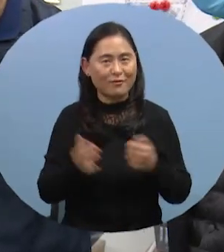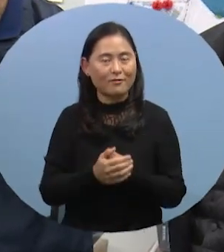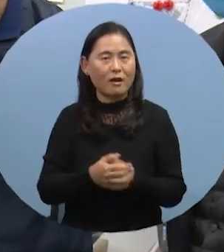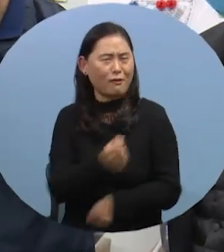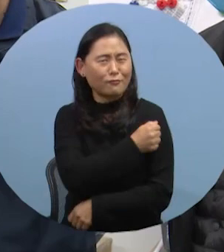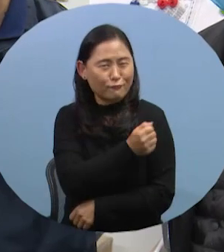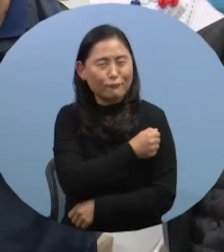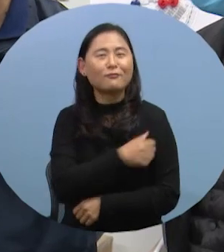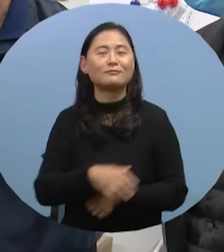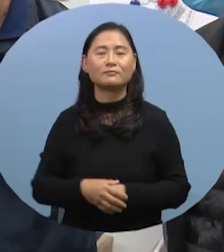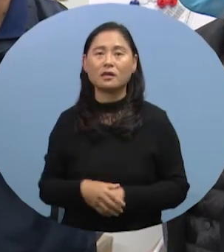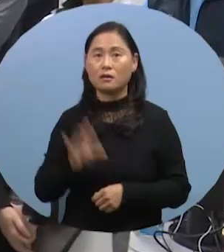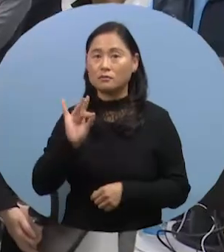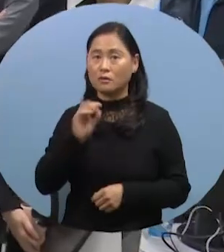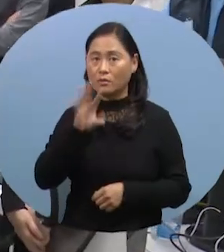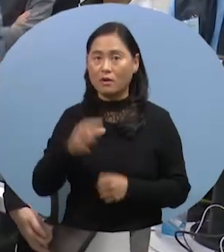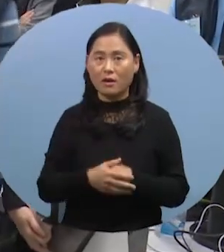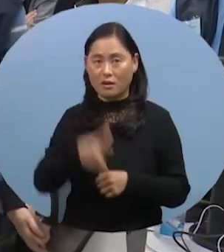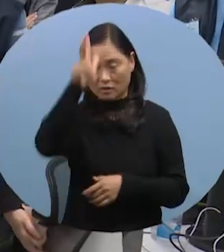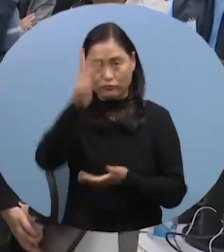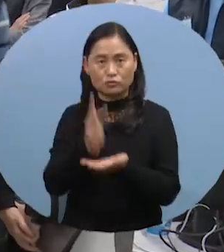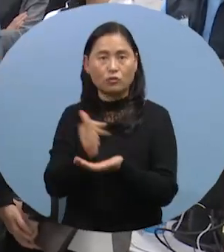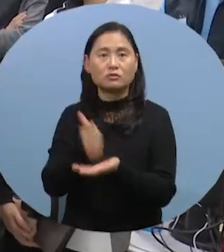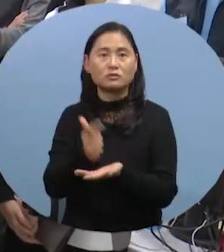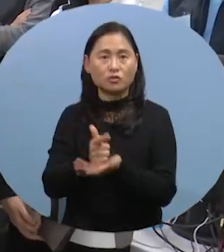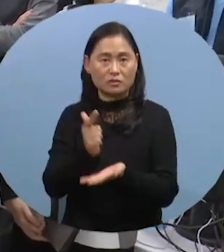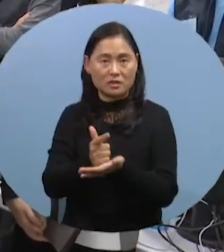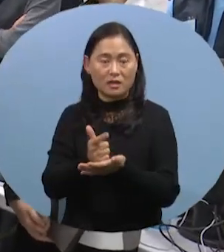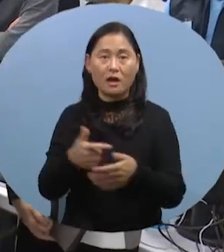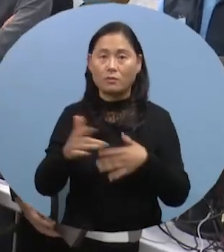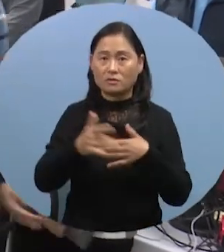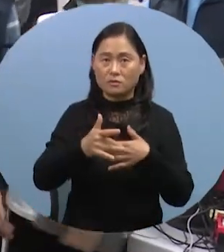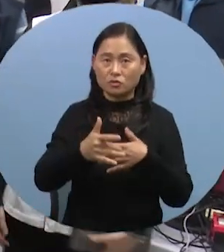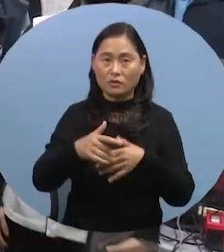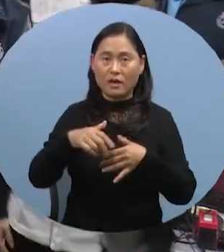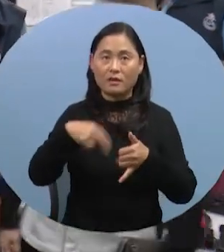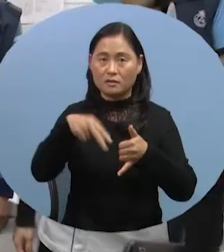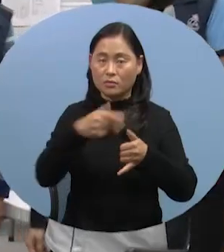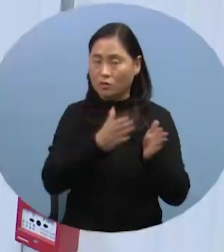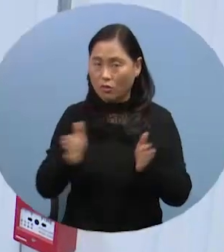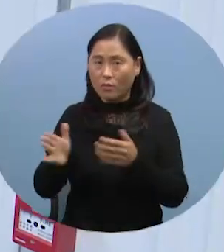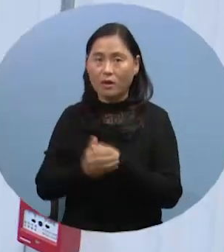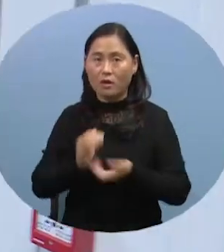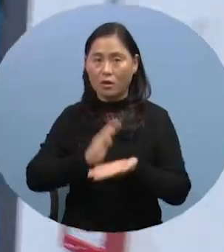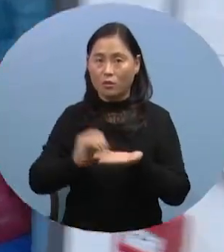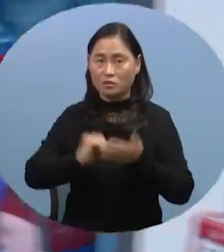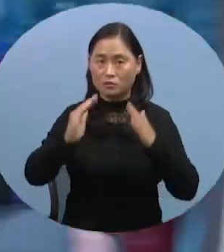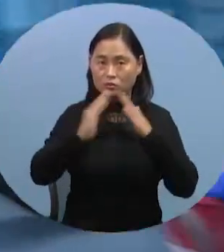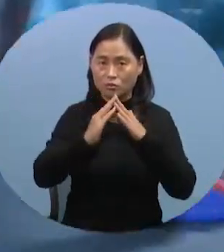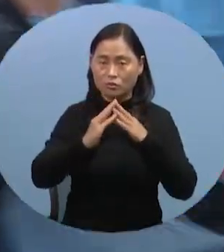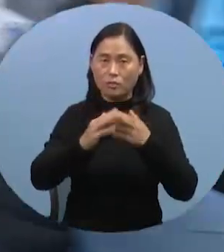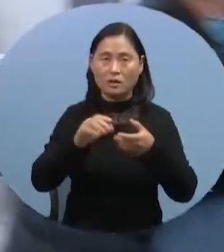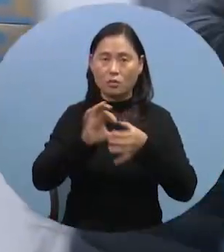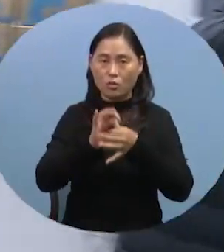了。 张建宗话：政府非常重视密切接触者嘅检疫安排，卫生署会继续同相关政府部门紧密合